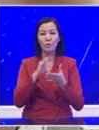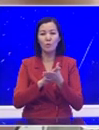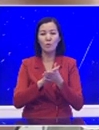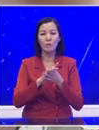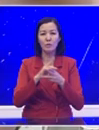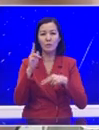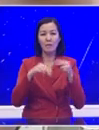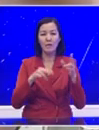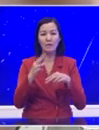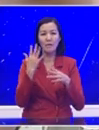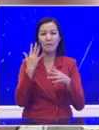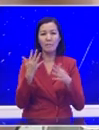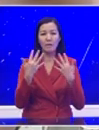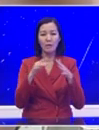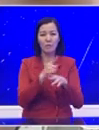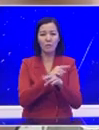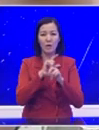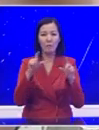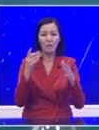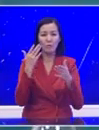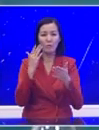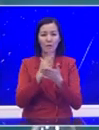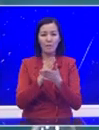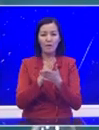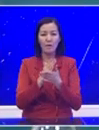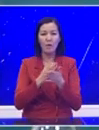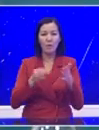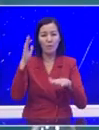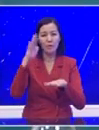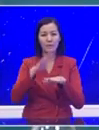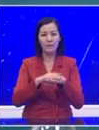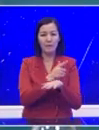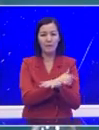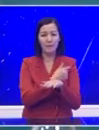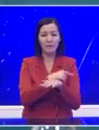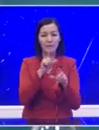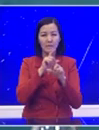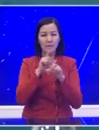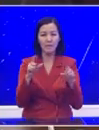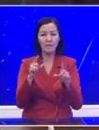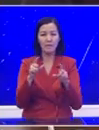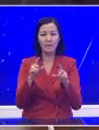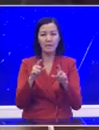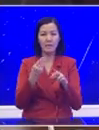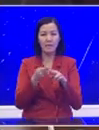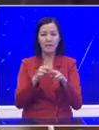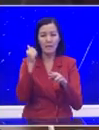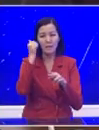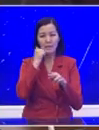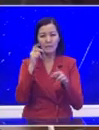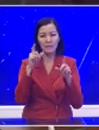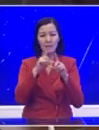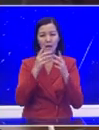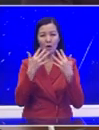қатарында 5 ауылдық дәрігерлік амбулаторияда бар. Амандық Ғаббасұлының айтуынша, медициналық бұл нысандар алдымен ең ескі ғимараты бар